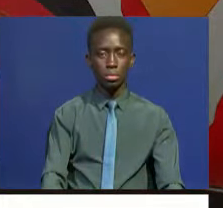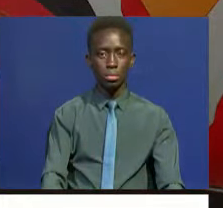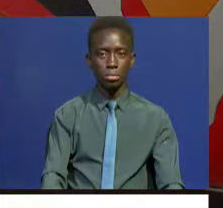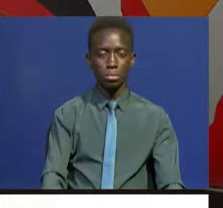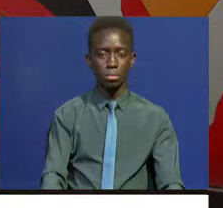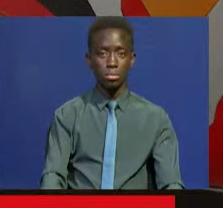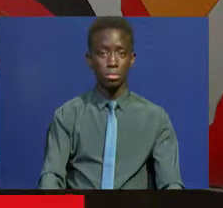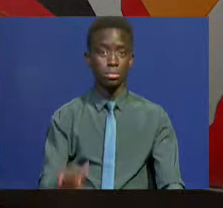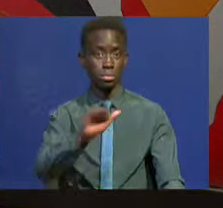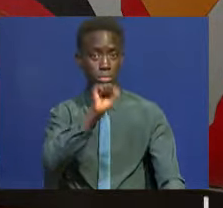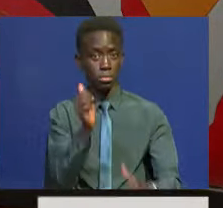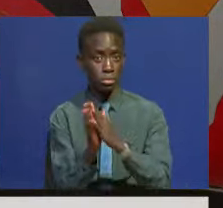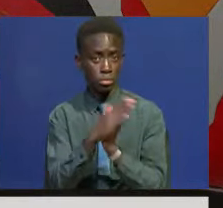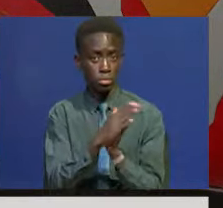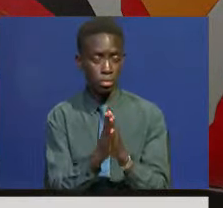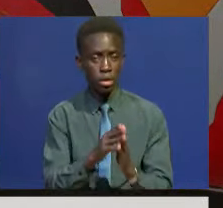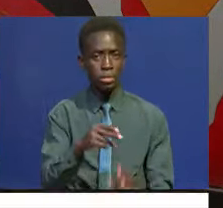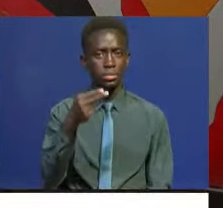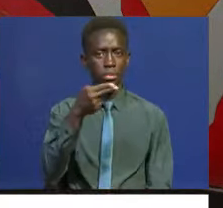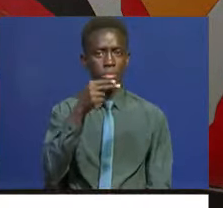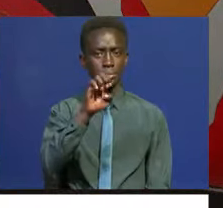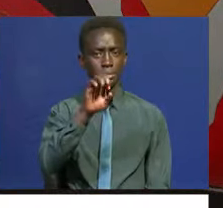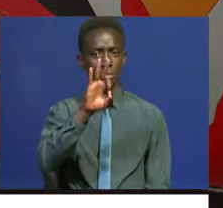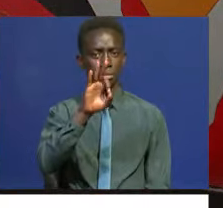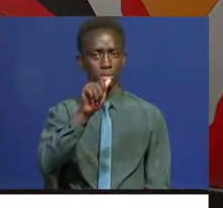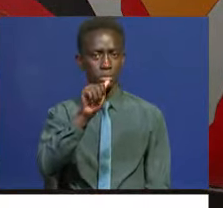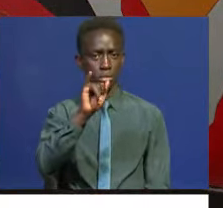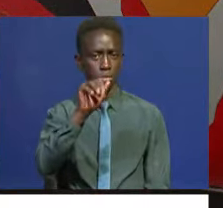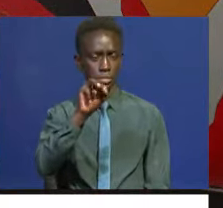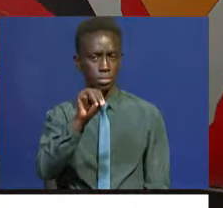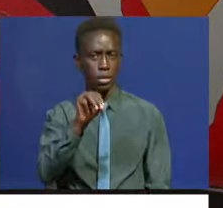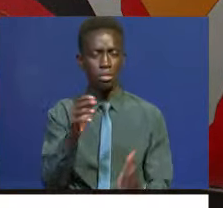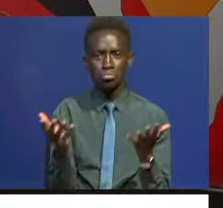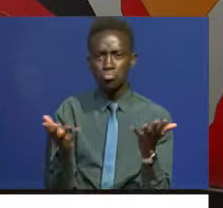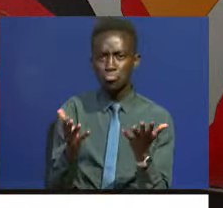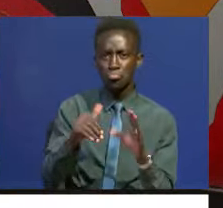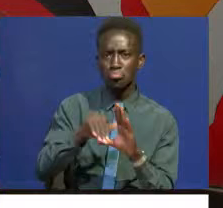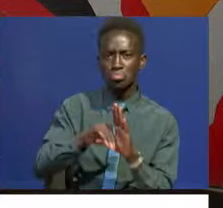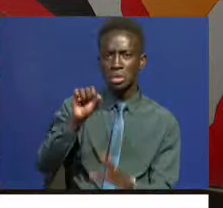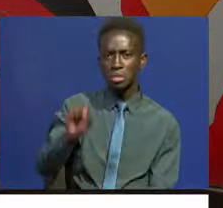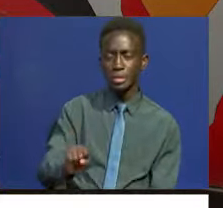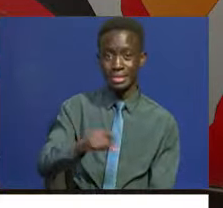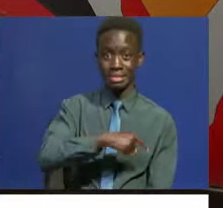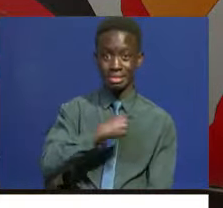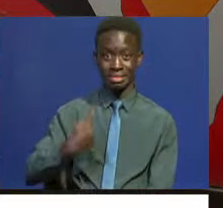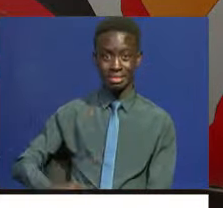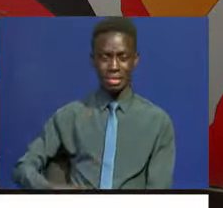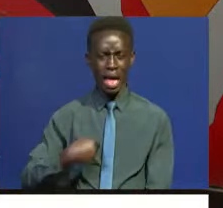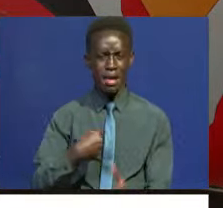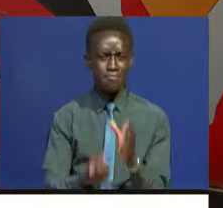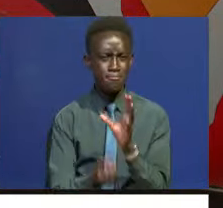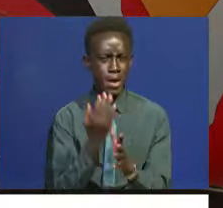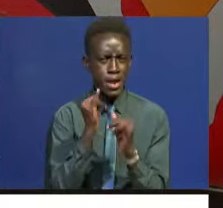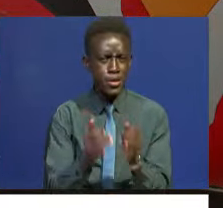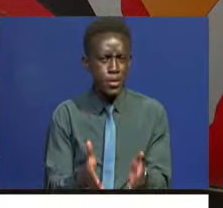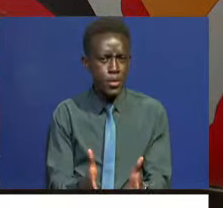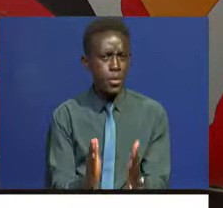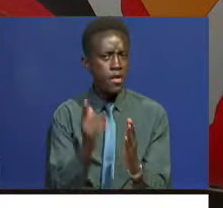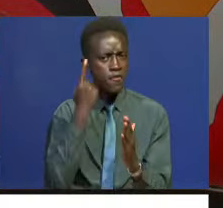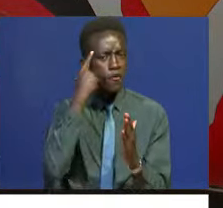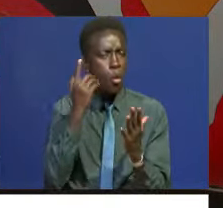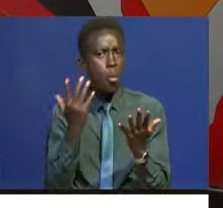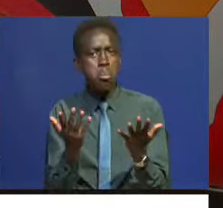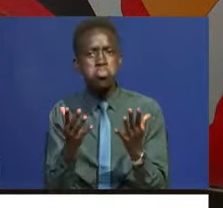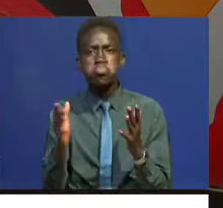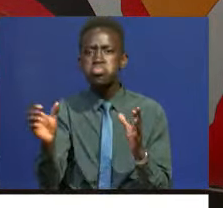Kwingineko ni kwamba jiji la Hefei mkoani Anhui mashariki mwa China limeanzisha mfumo mpya wa kutoa ajira kwa wanafunzi wanaohitimu